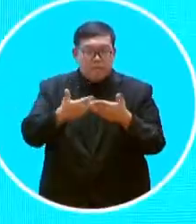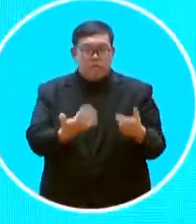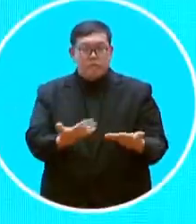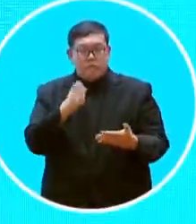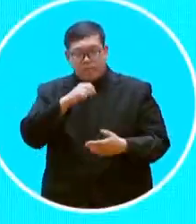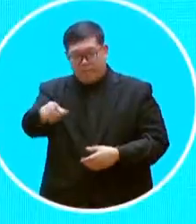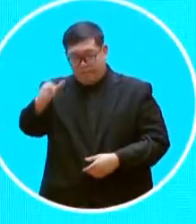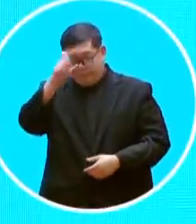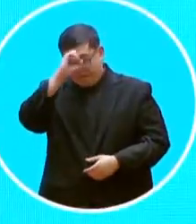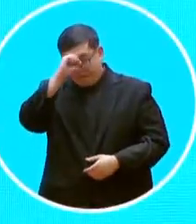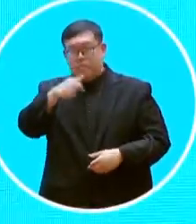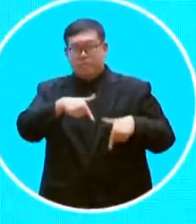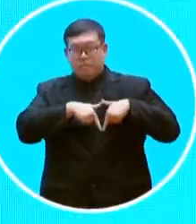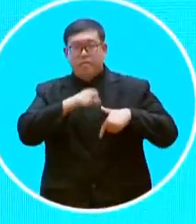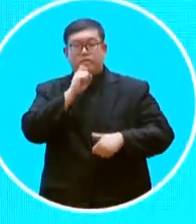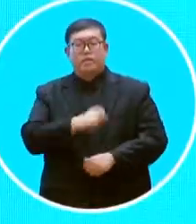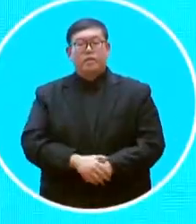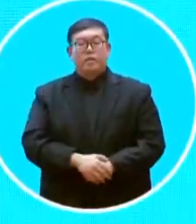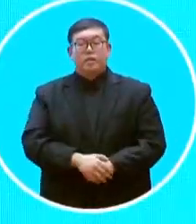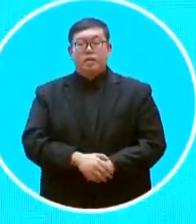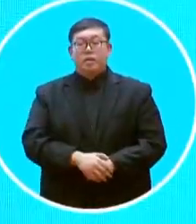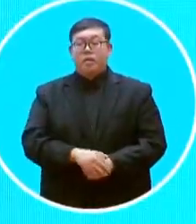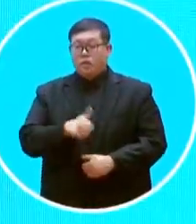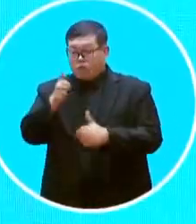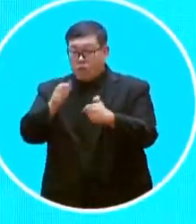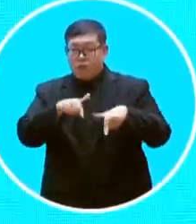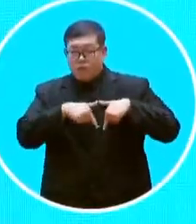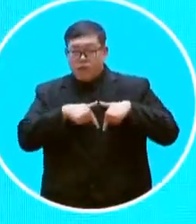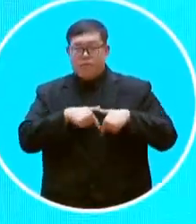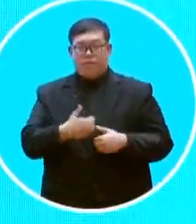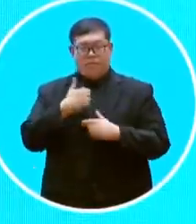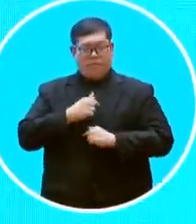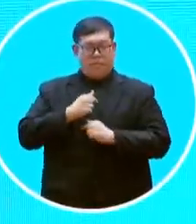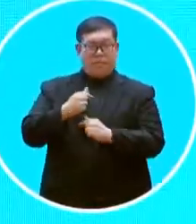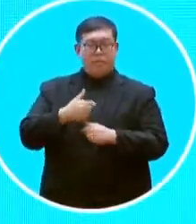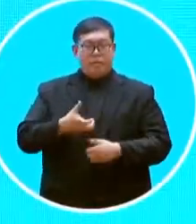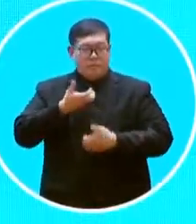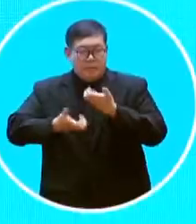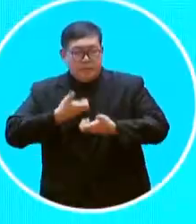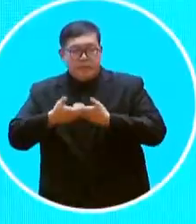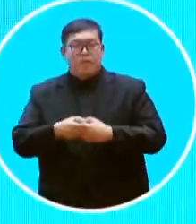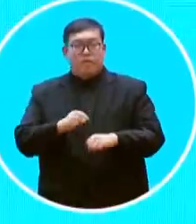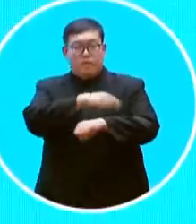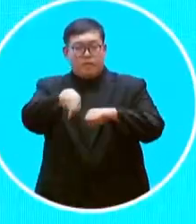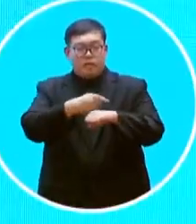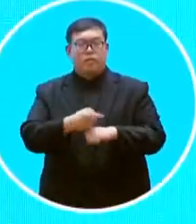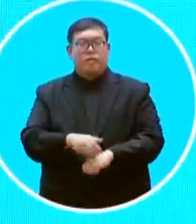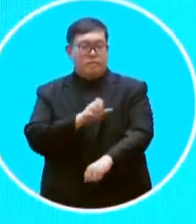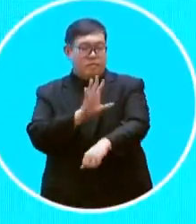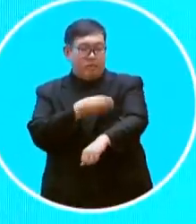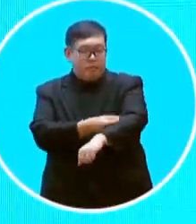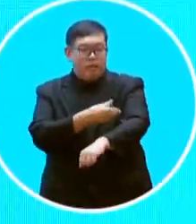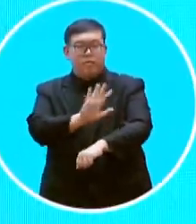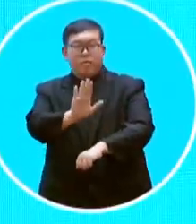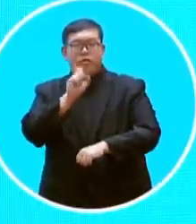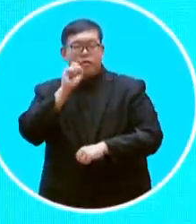我铭记在心。我将永为感恩之心和赤子之情，无愧时代与社会，无愧澳